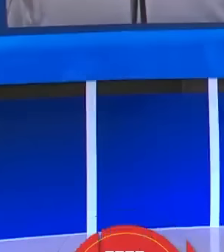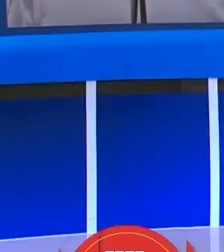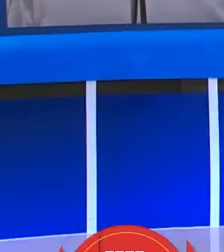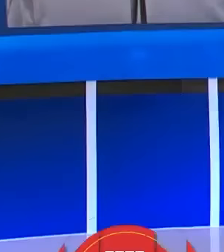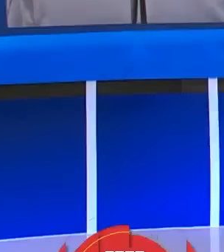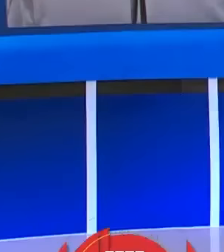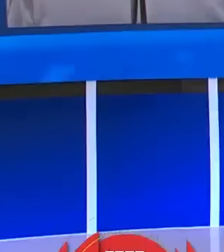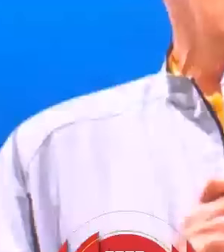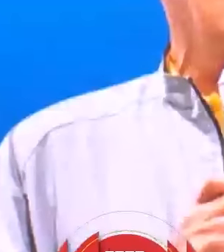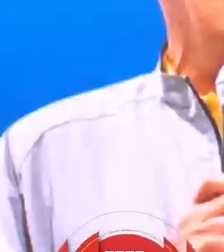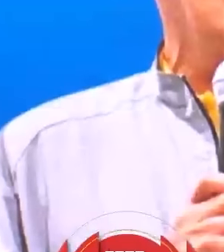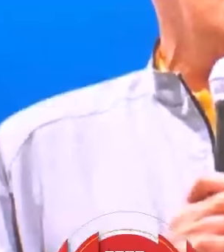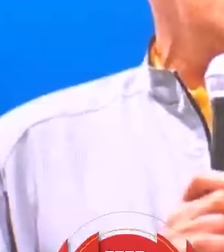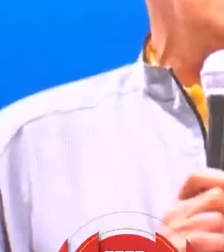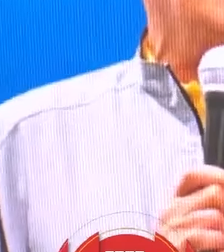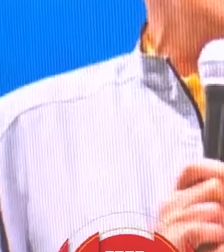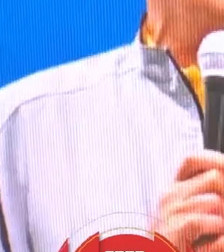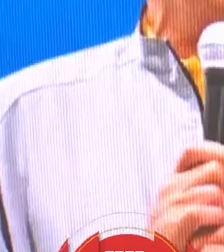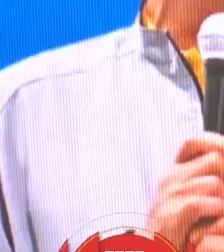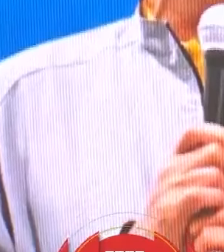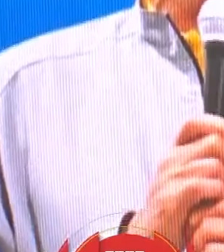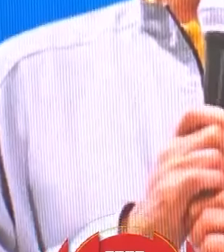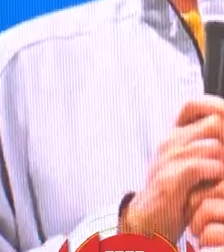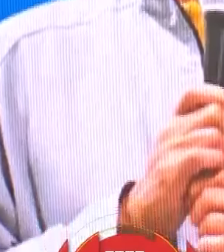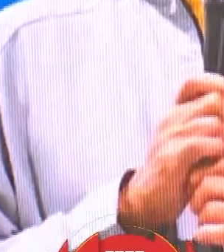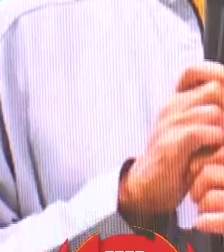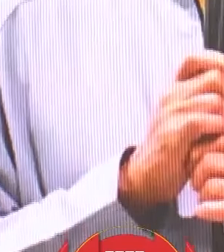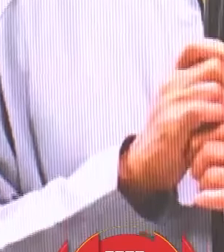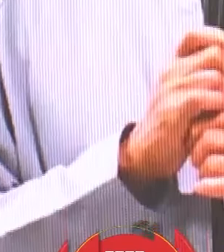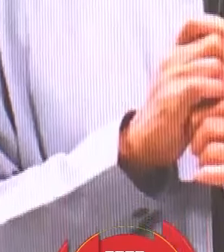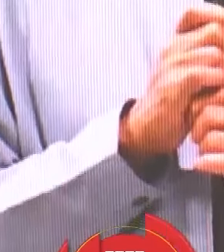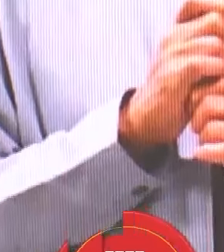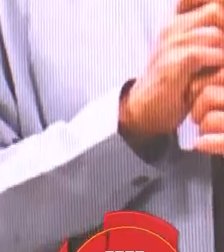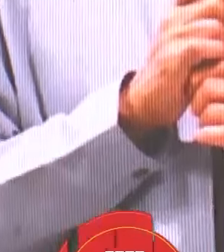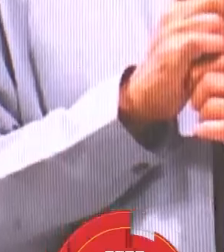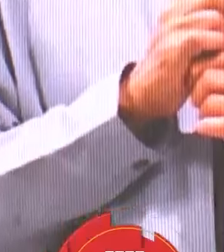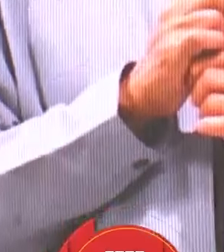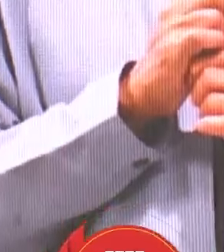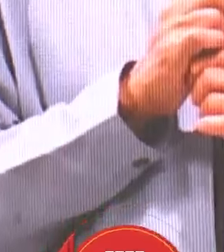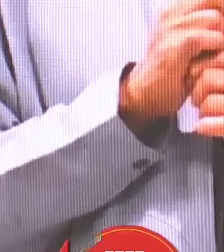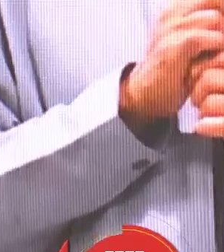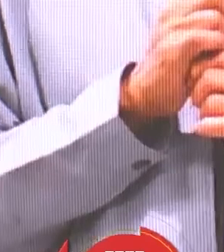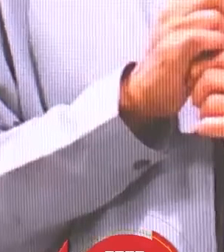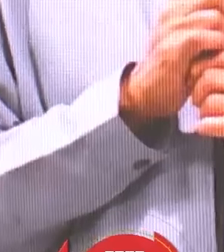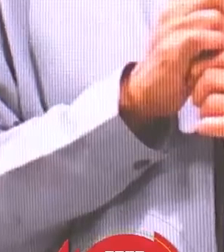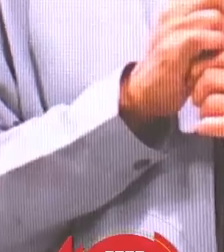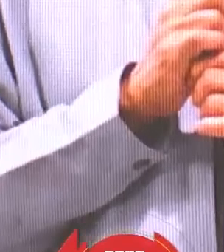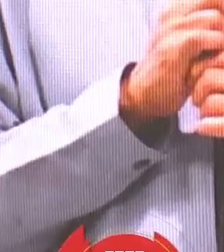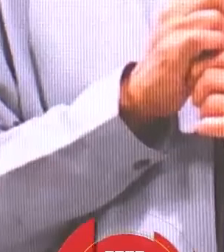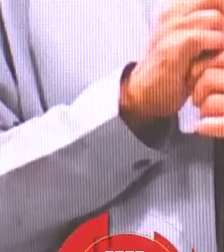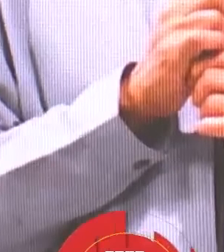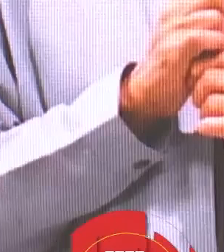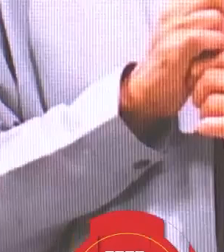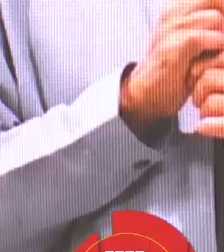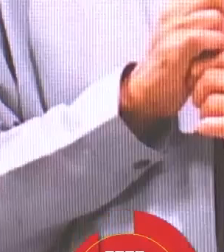นายกหวังดันเป็นสนามบินอินเตอร์นะคะแน่นอนว่าเป็นการกระตุ้นเรื่องของภาคการท่องเที่ยวด้วยเริ่มต้นแบบนี้แล้วกันคุณผู้ชม